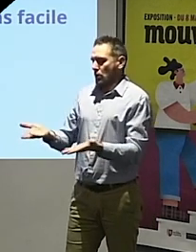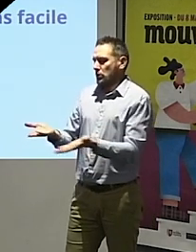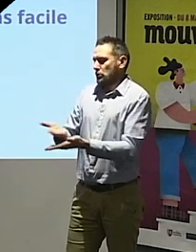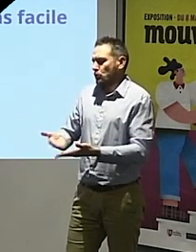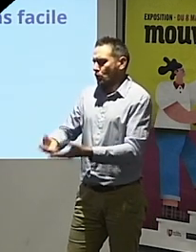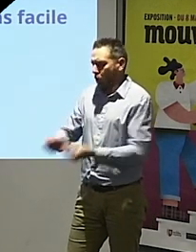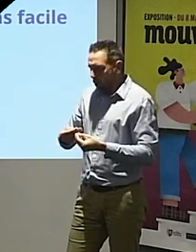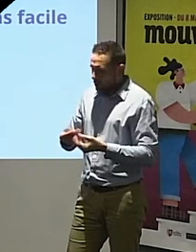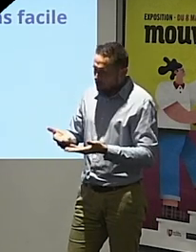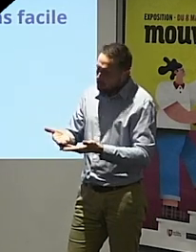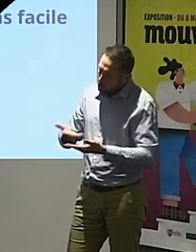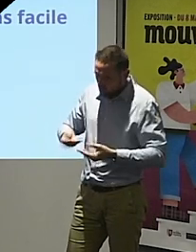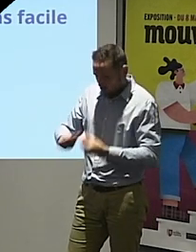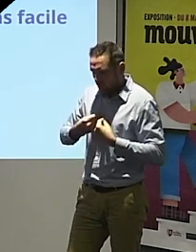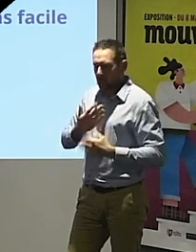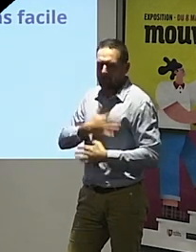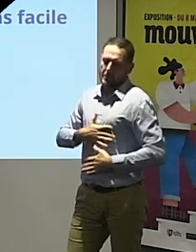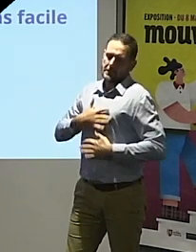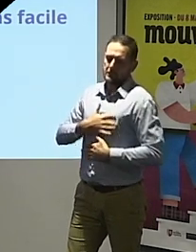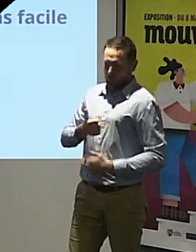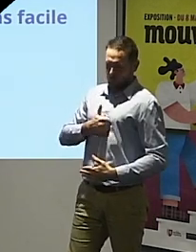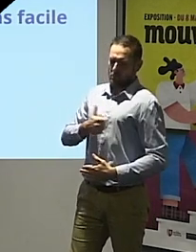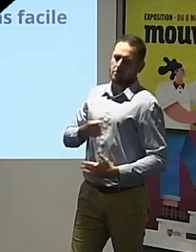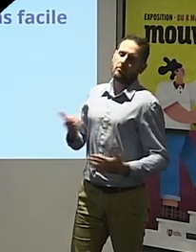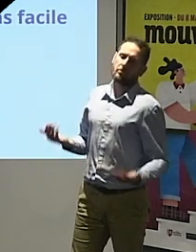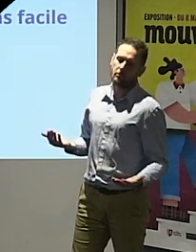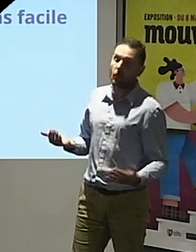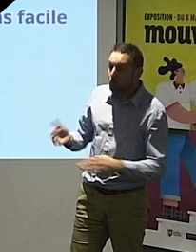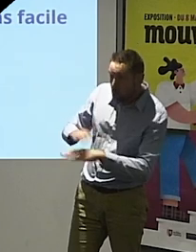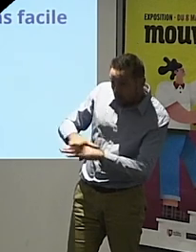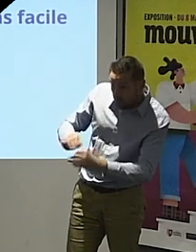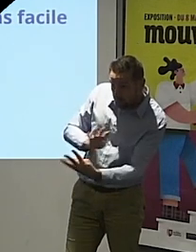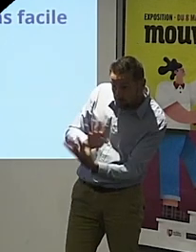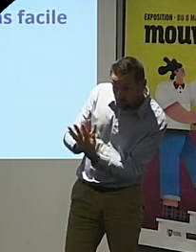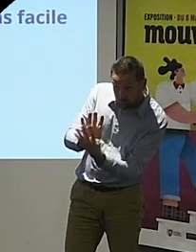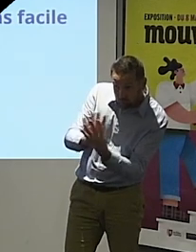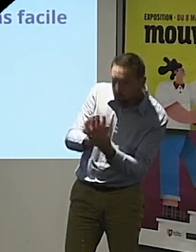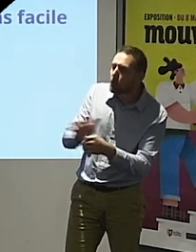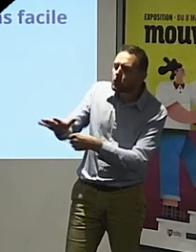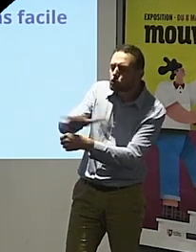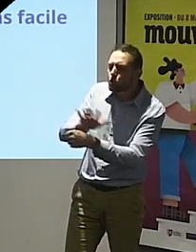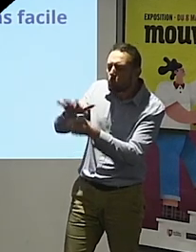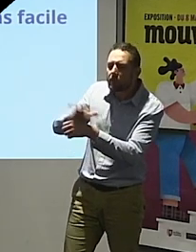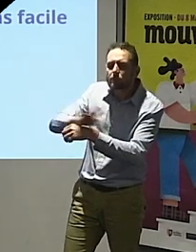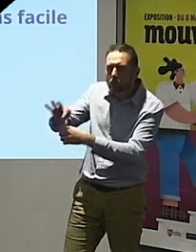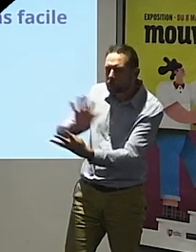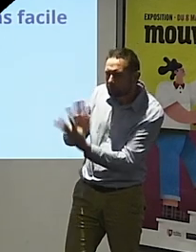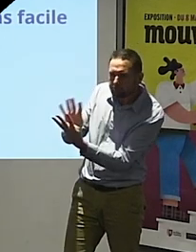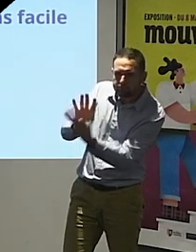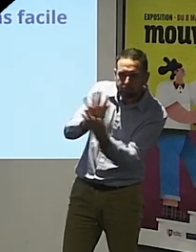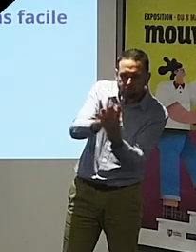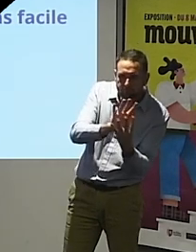faire plaisir à nous-mêmes et de rencontrer d'autres personnes dans les championnats de France